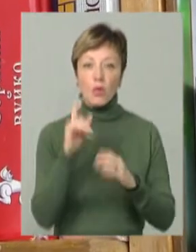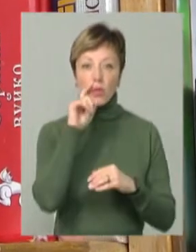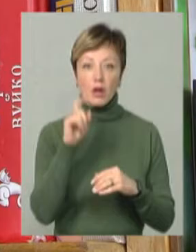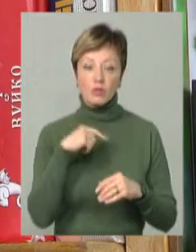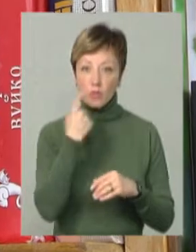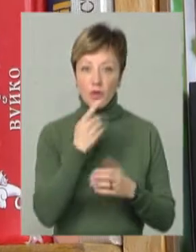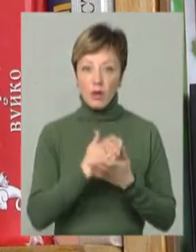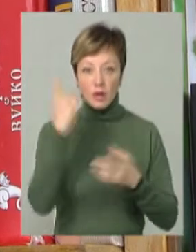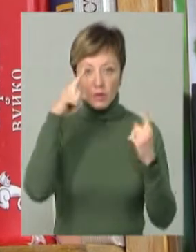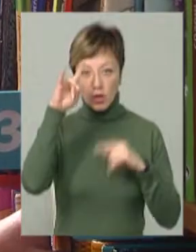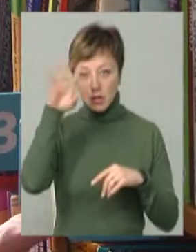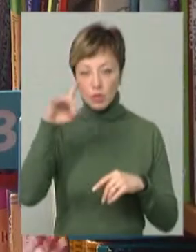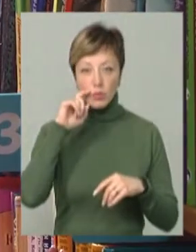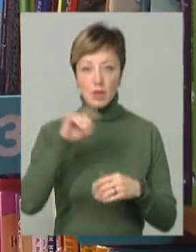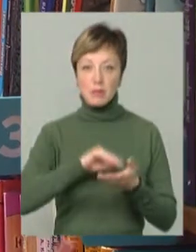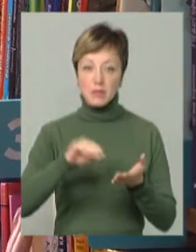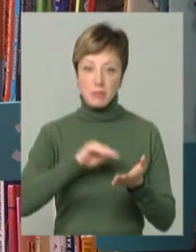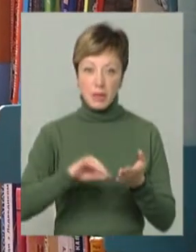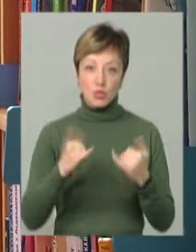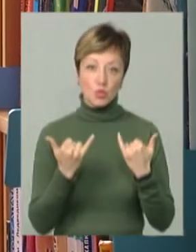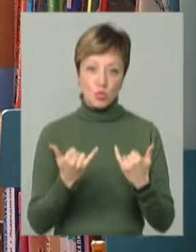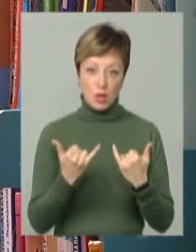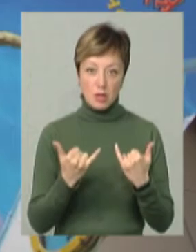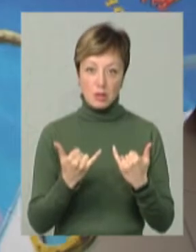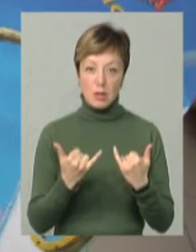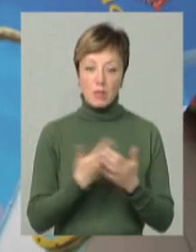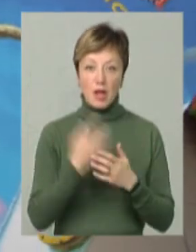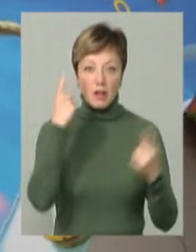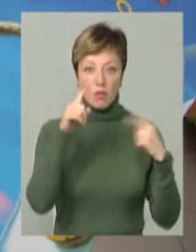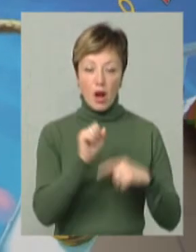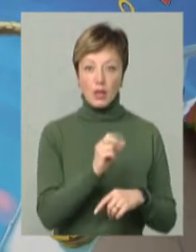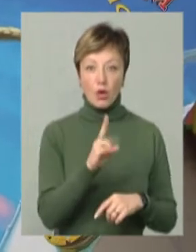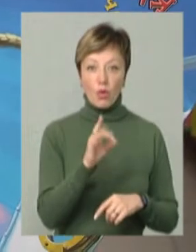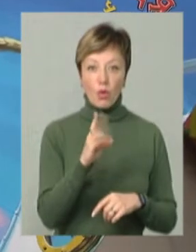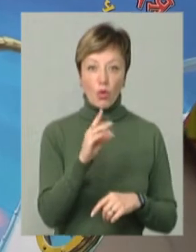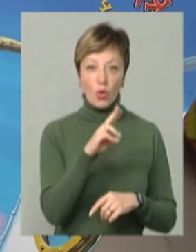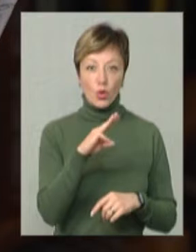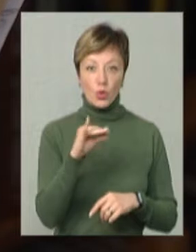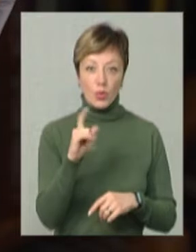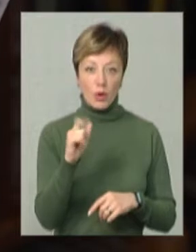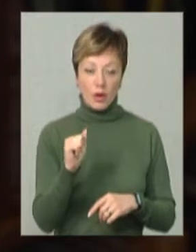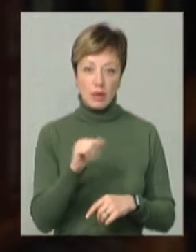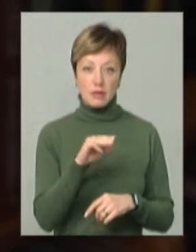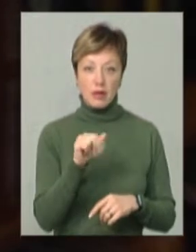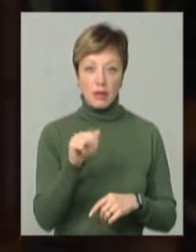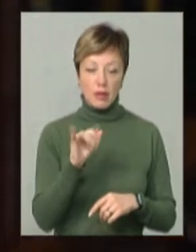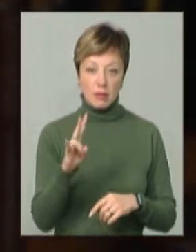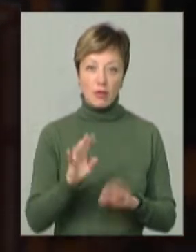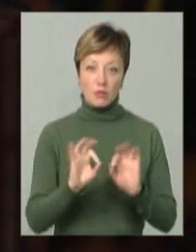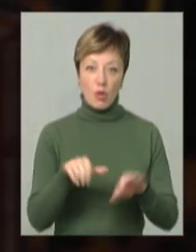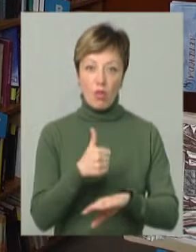українською мовою. Тут є твори класичних українських письменників та сучасних, як от твори Андрія Кокотюхи та Світлани Талан, розповідає